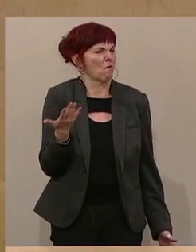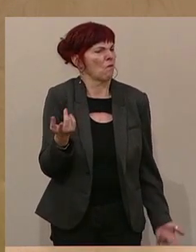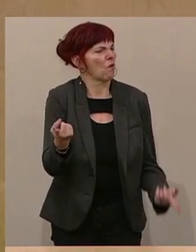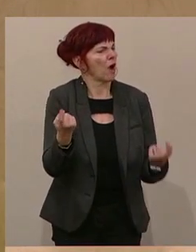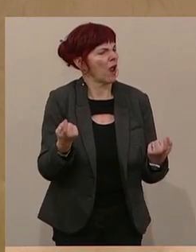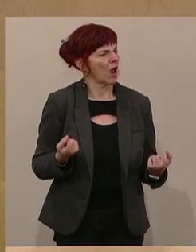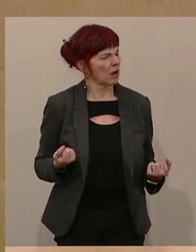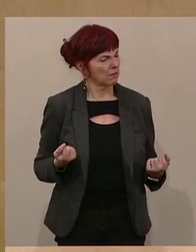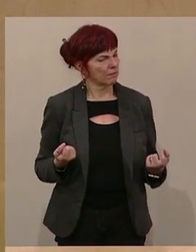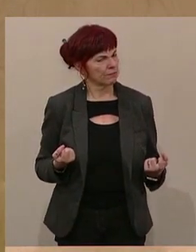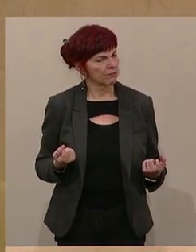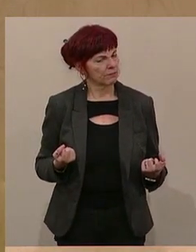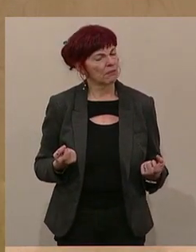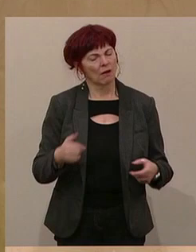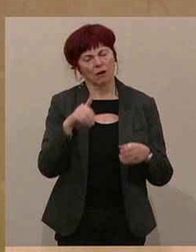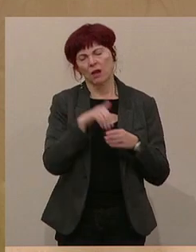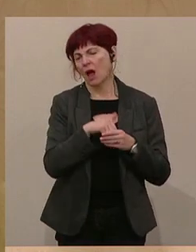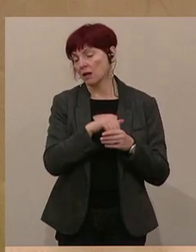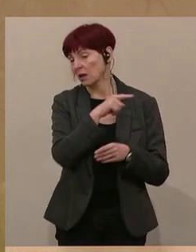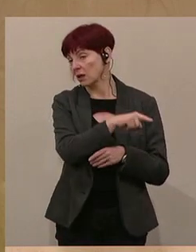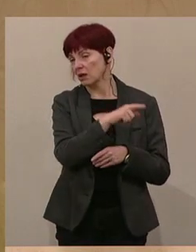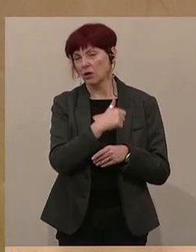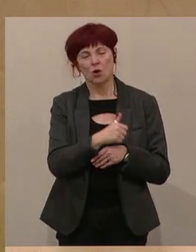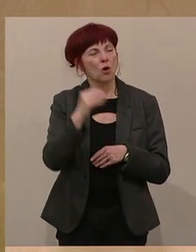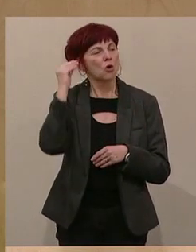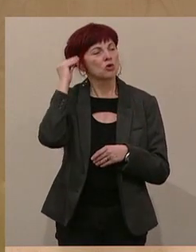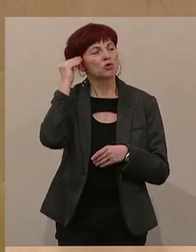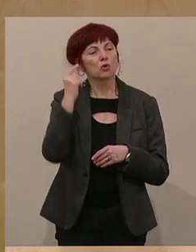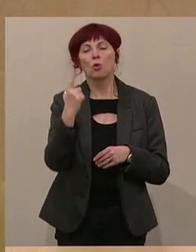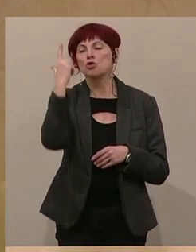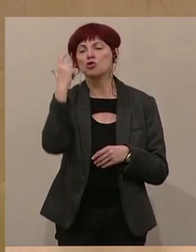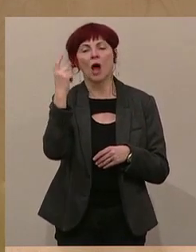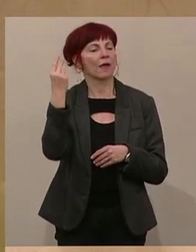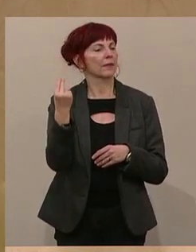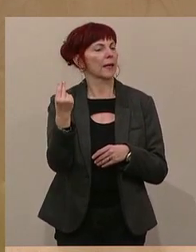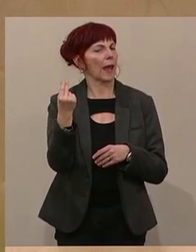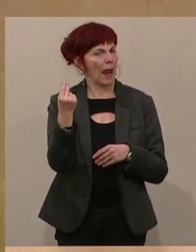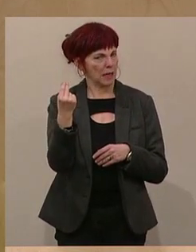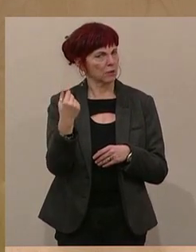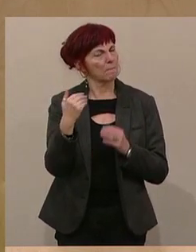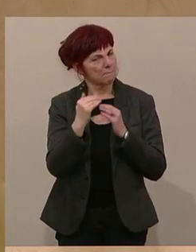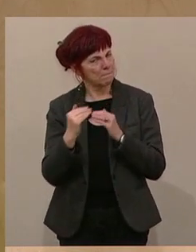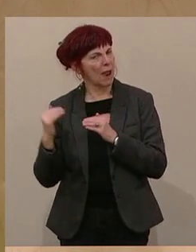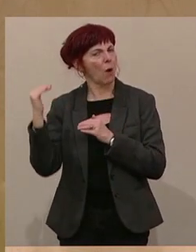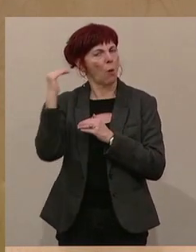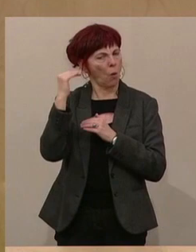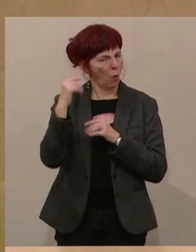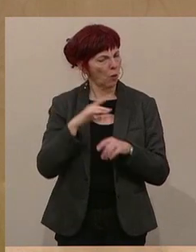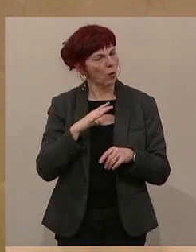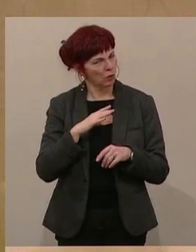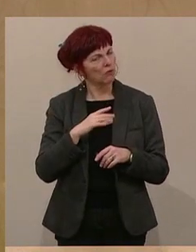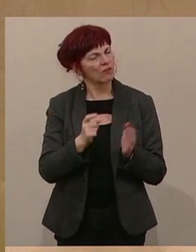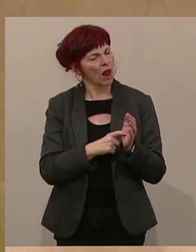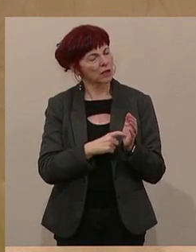Zum Inhaltlichen. Sie fordern ein höheres Schulstartgeld, lehnen aber die größte familienpolitische Maßnahme, die diese Regierung gesetzt